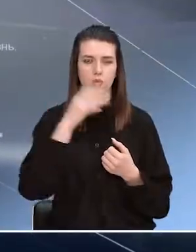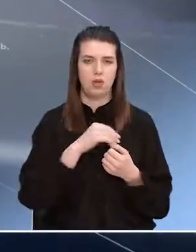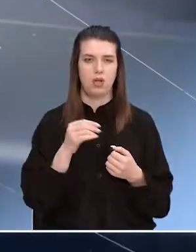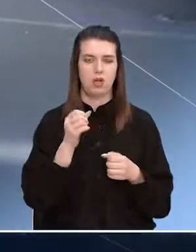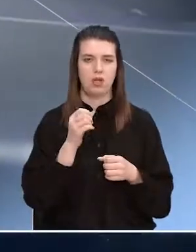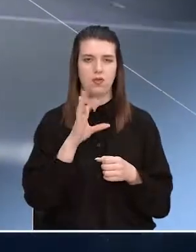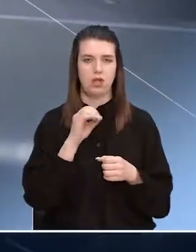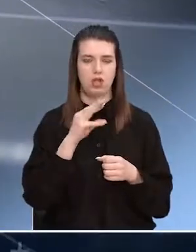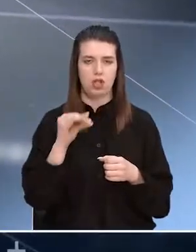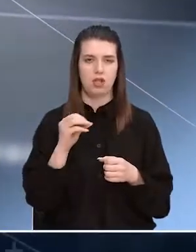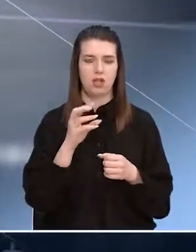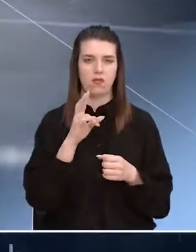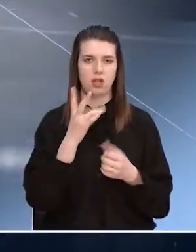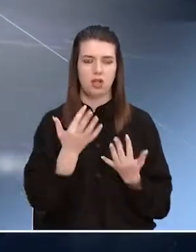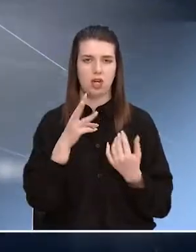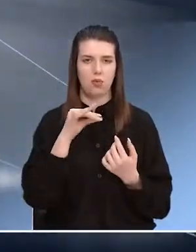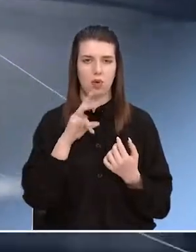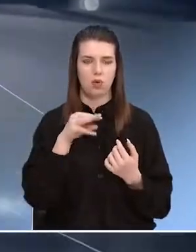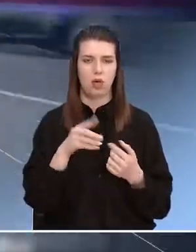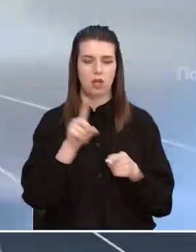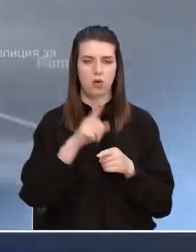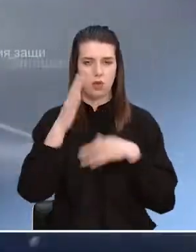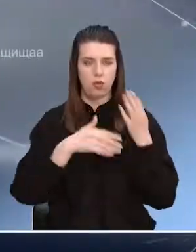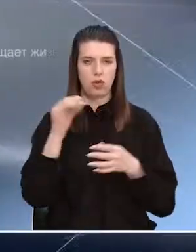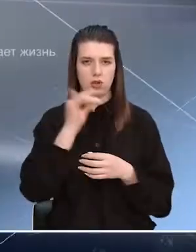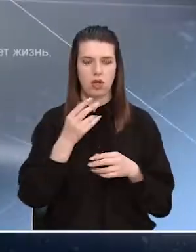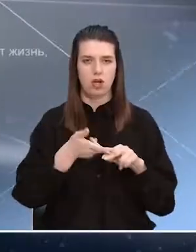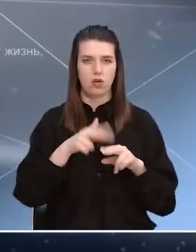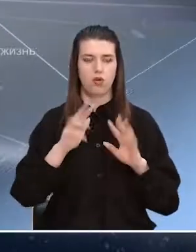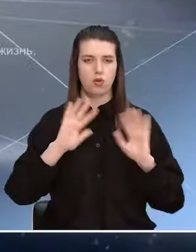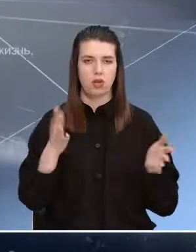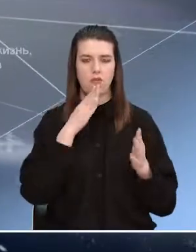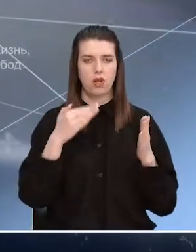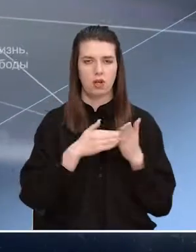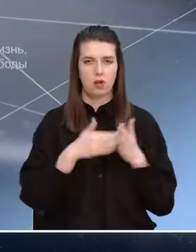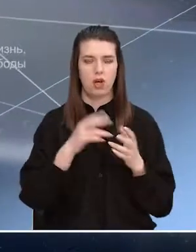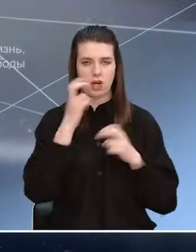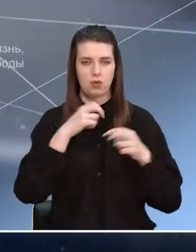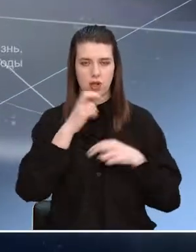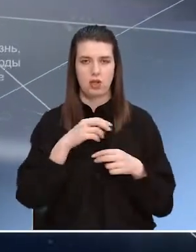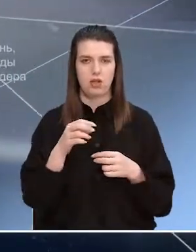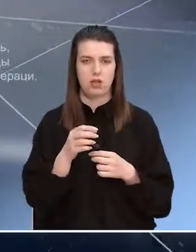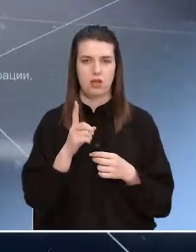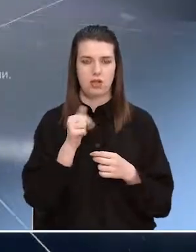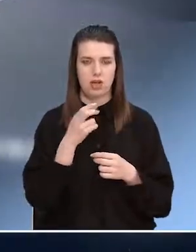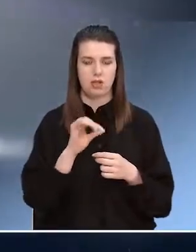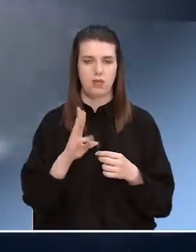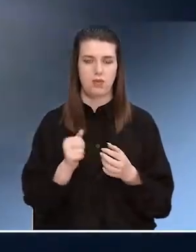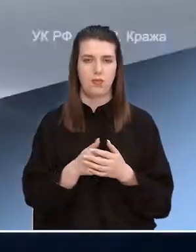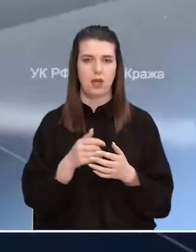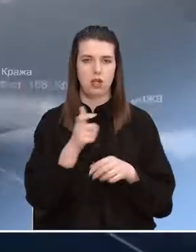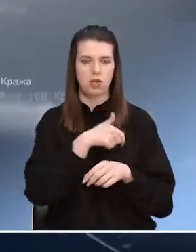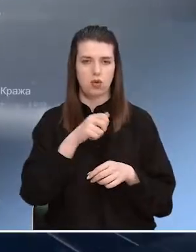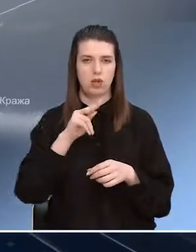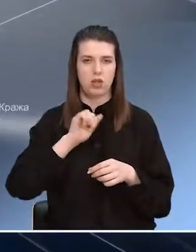подозреваемый умудрился совершить в течение всего нескольких минут в этой запутанной истории которая произошла в таганроге разбиралась и